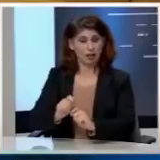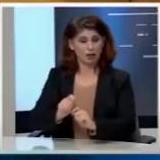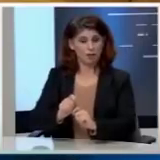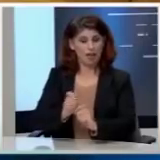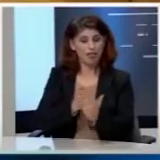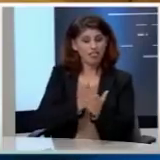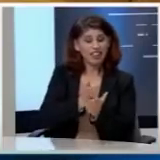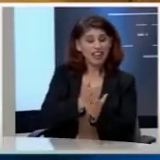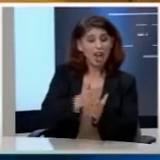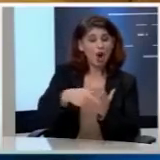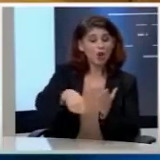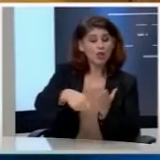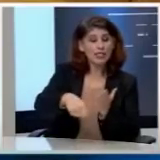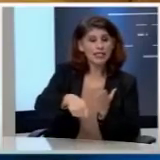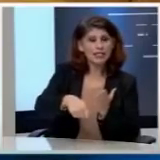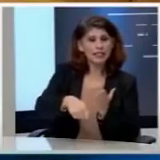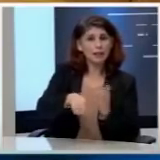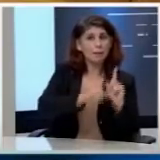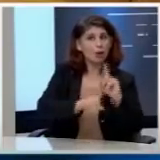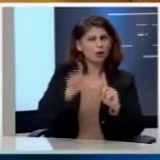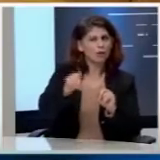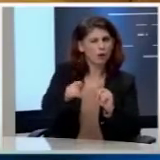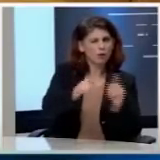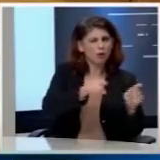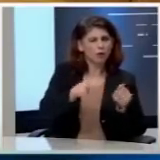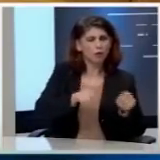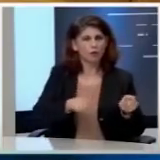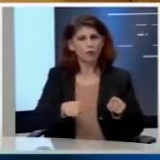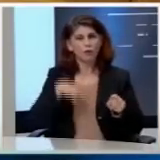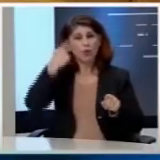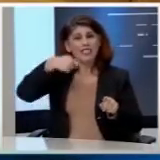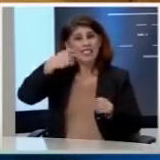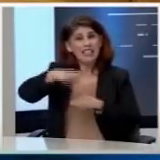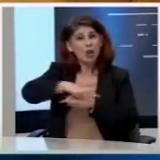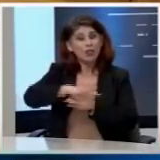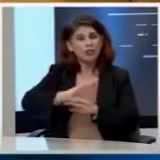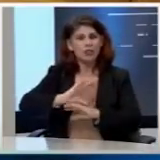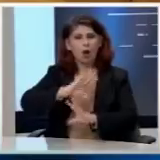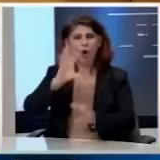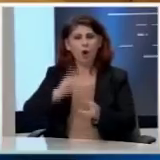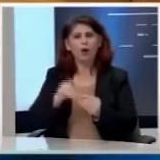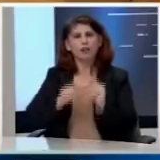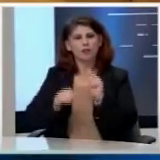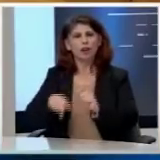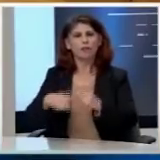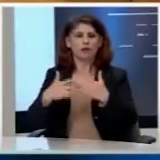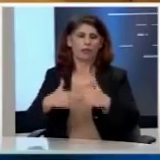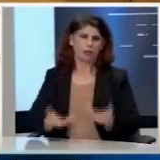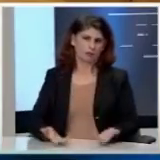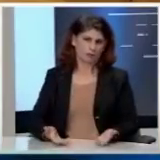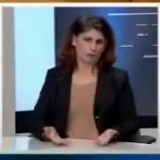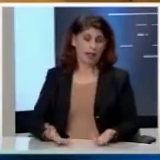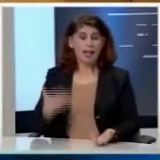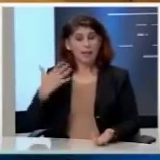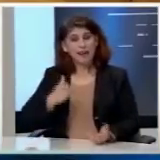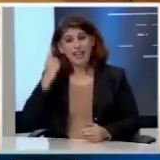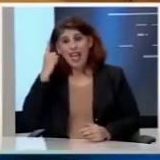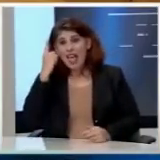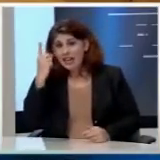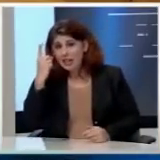δικαιοσύνη, στείνουμε και εδώ τους μάρτυρες που θα καταθέσουν και έχουν καταθέσει και κάνουμε αυτή τη σκευωρία. Υπάρχει